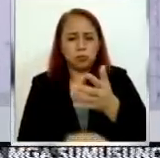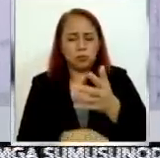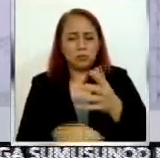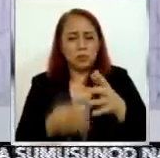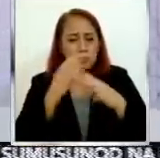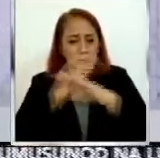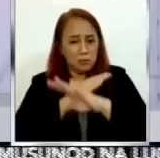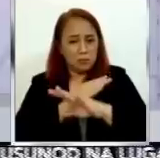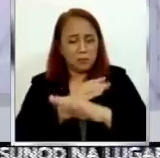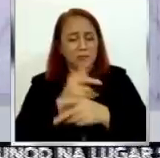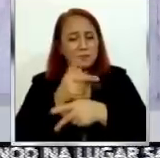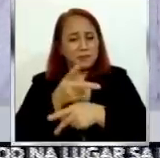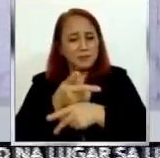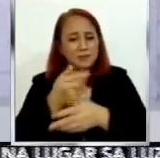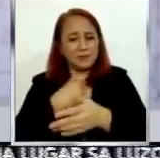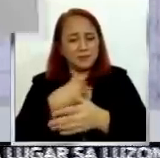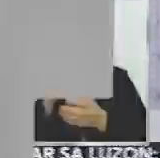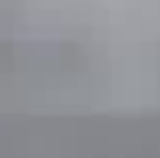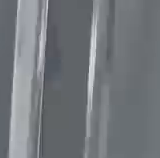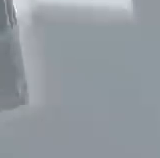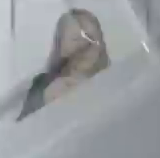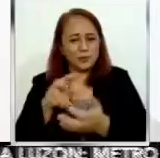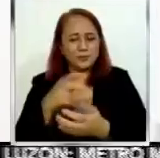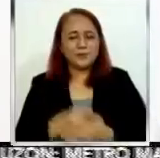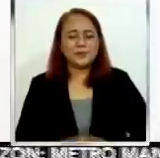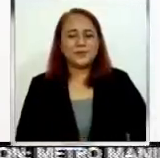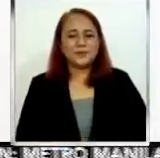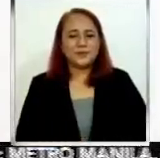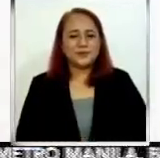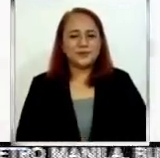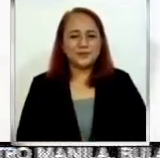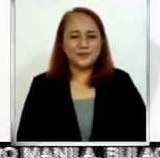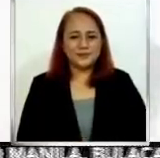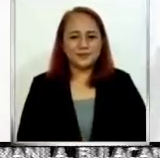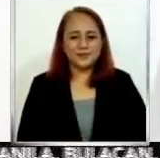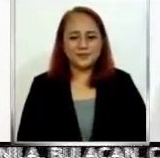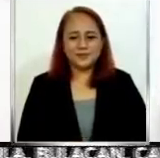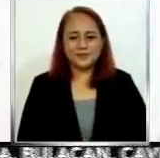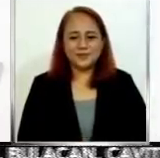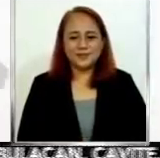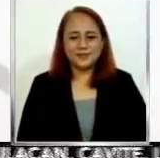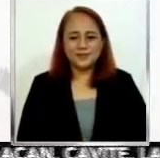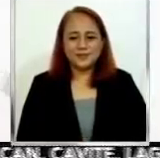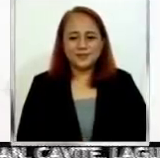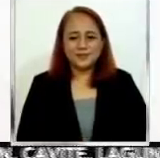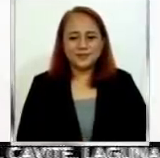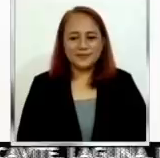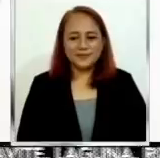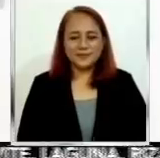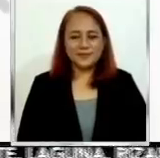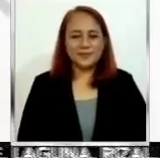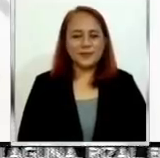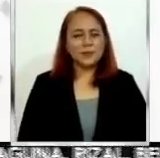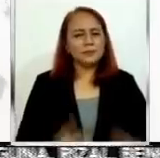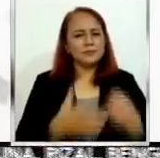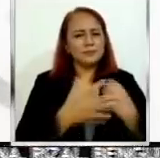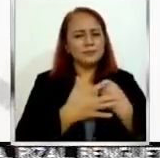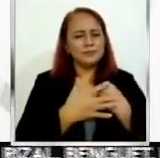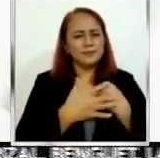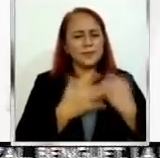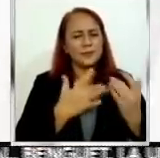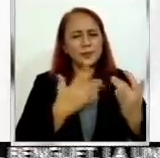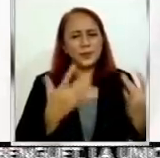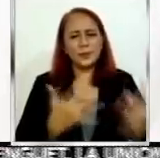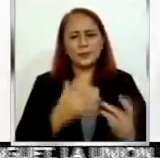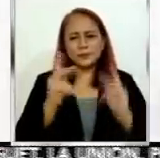Nakatutok si Von Aquino. Naantig ang puso ng mga netizen